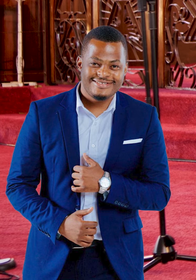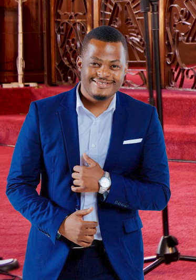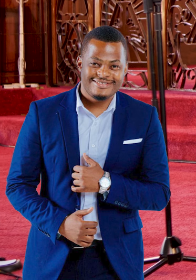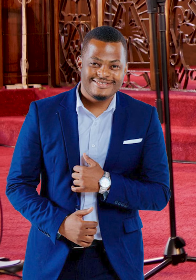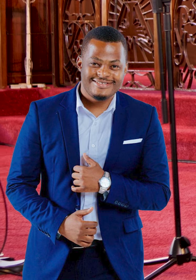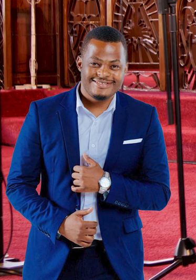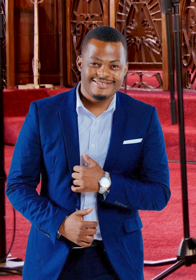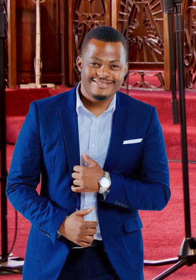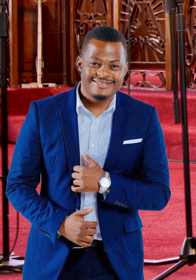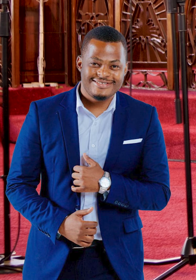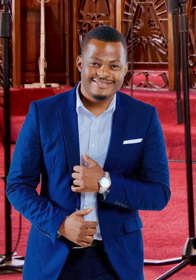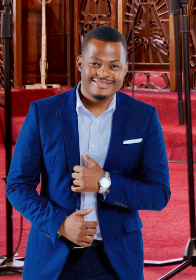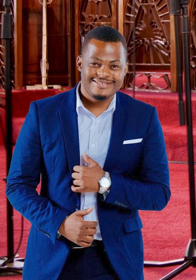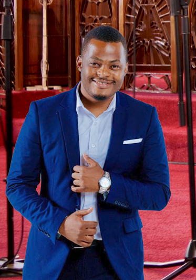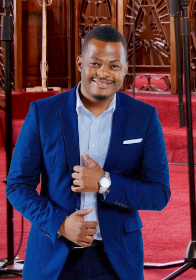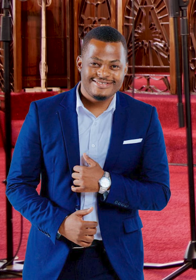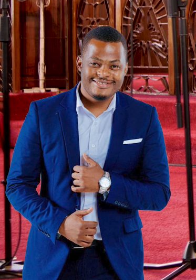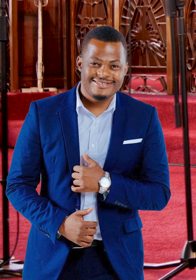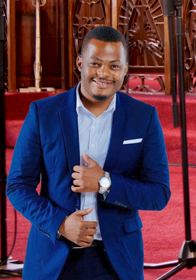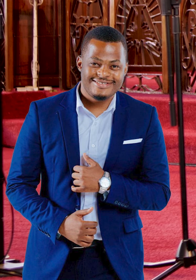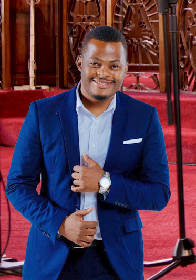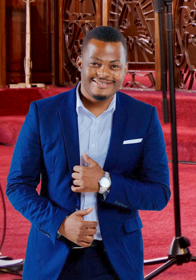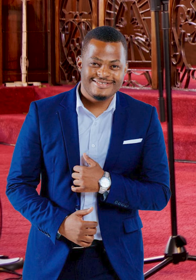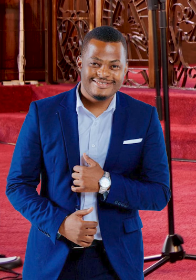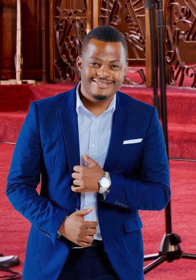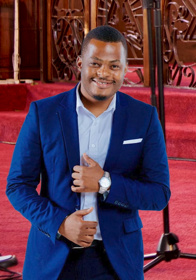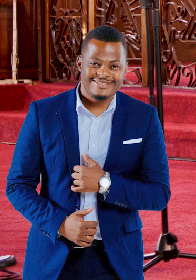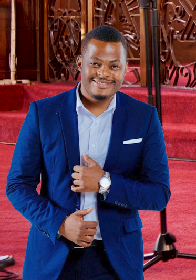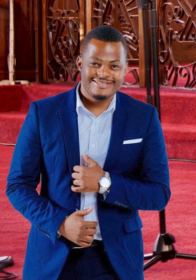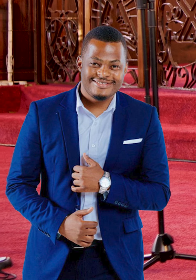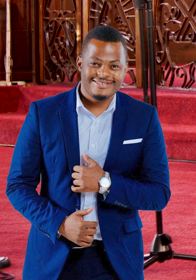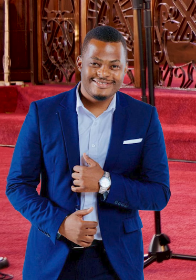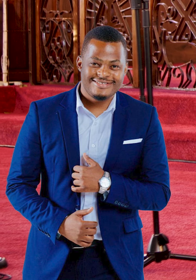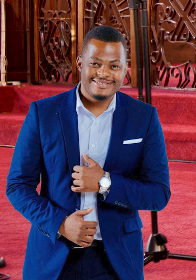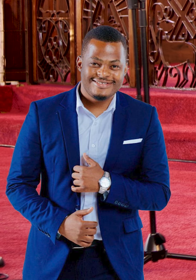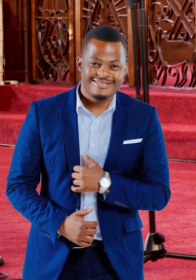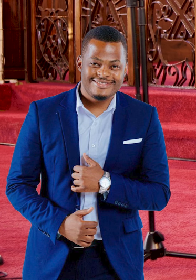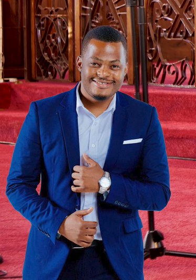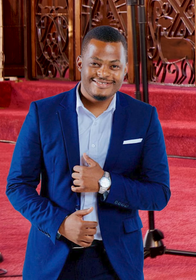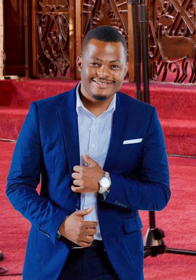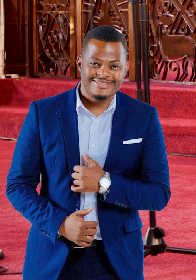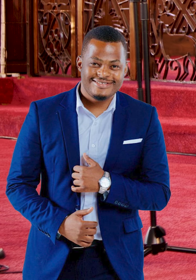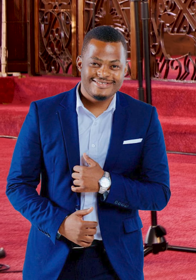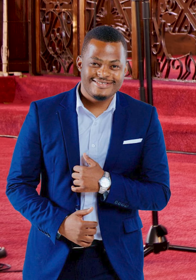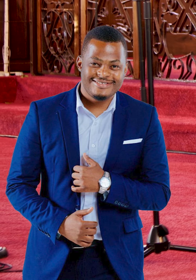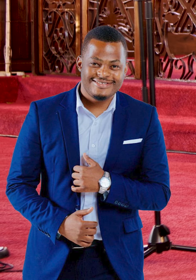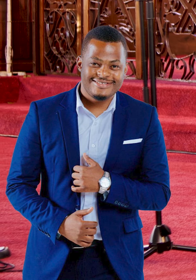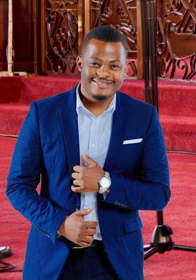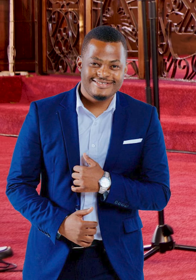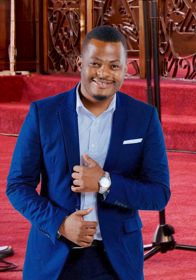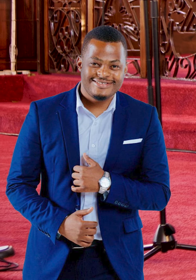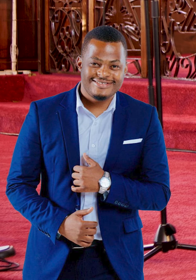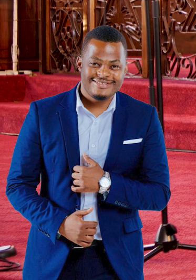ni nembo halisi ya uwajibikaji katika ofisi yetu. Kama KY2 baada ya msiba